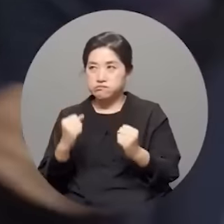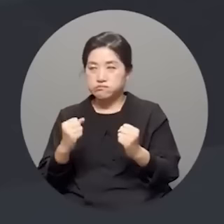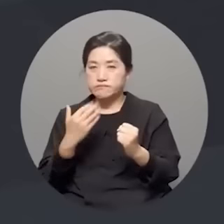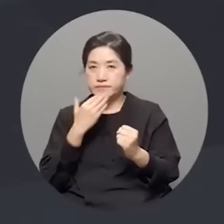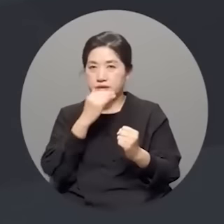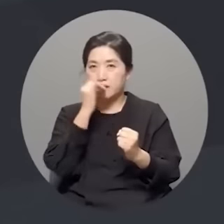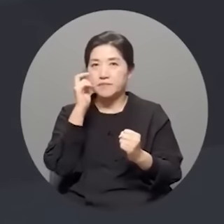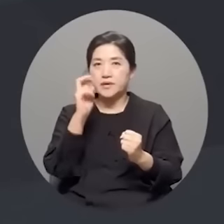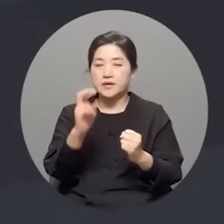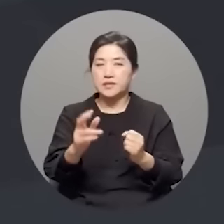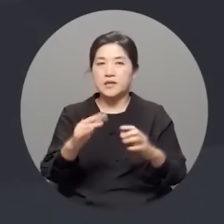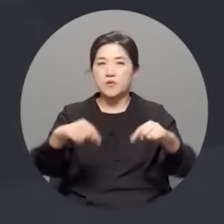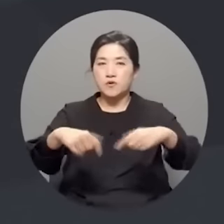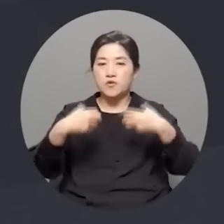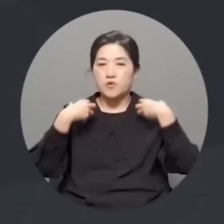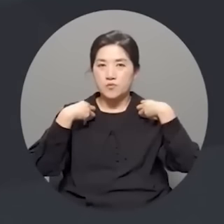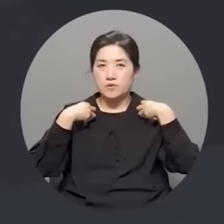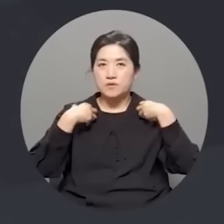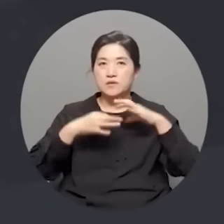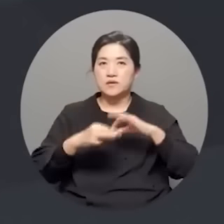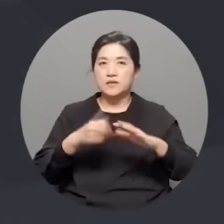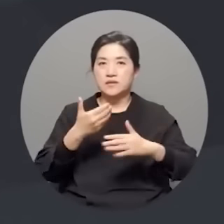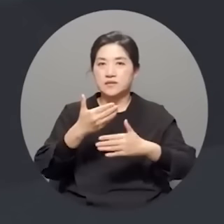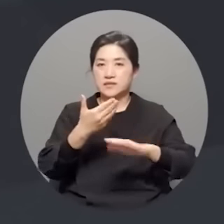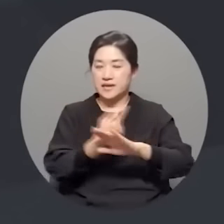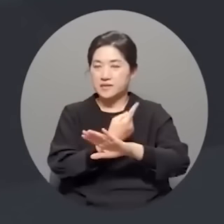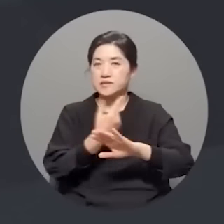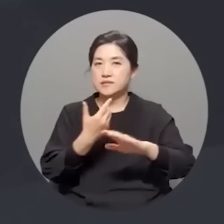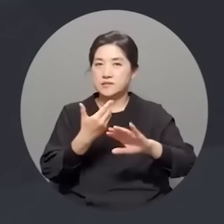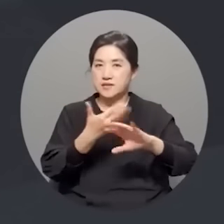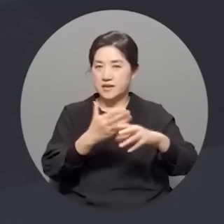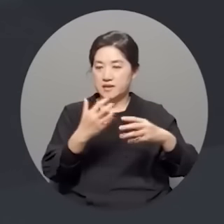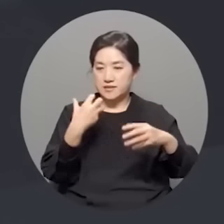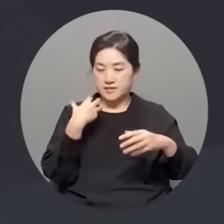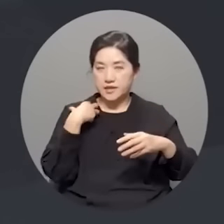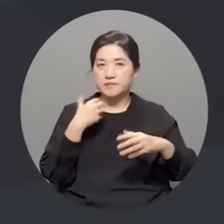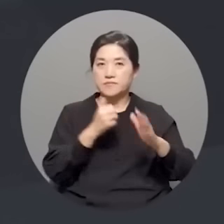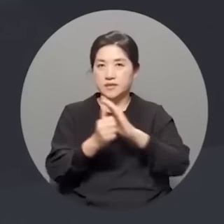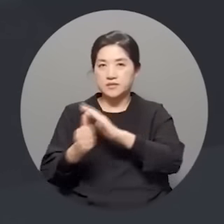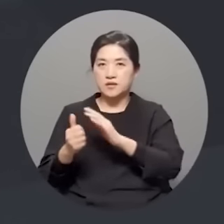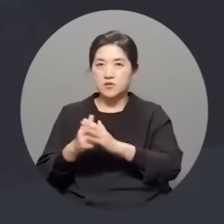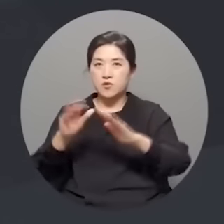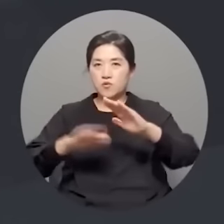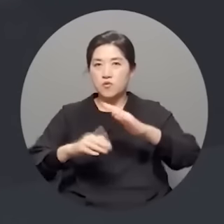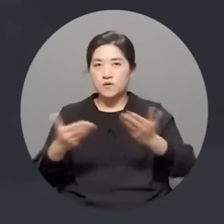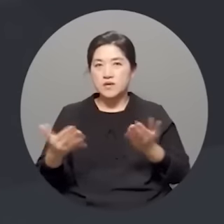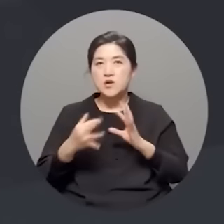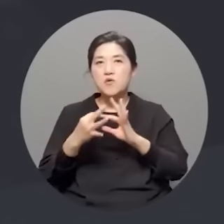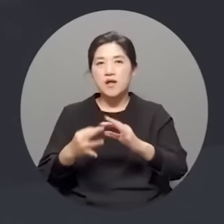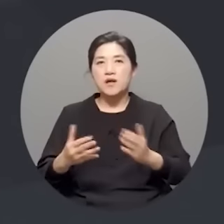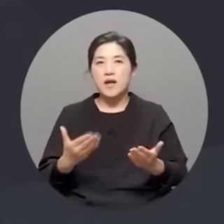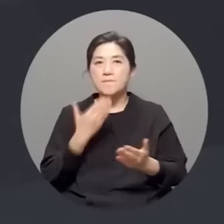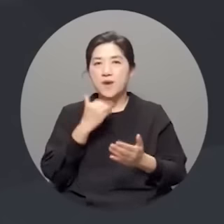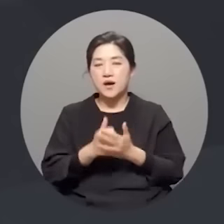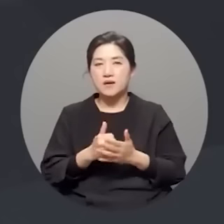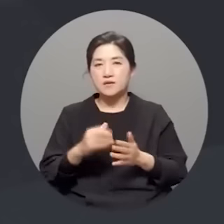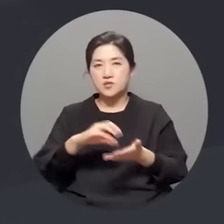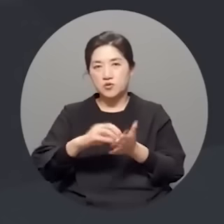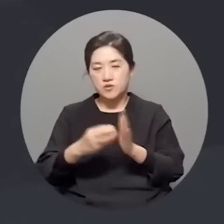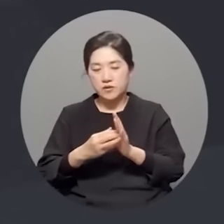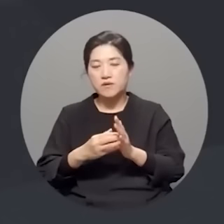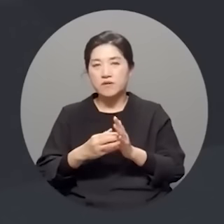있습니다 외교부 당국자는 나머지 대사들도 공무수행에 필요한 일정을 할 수 있다면서도 적절한 시기에